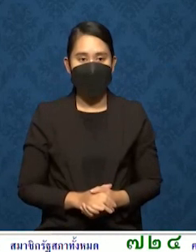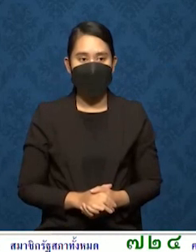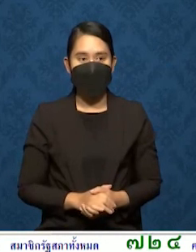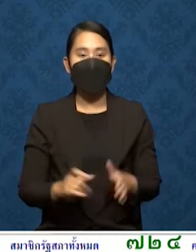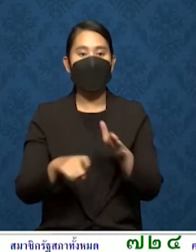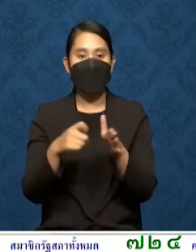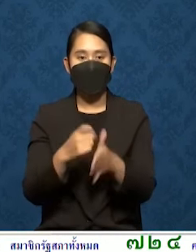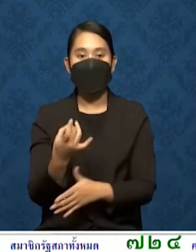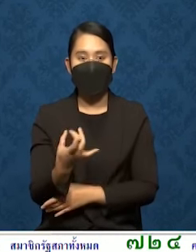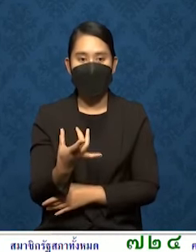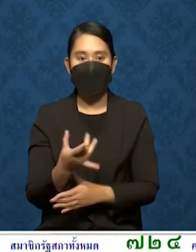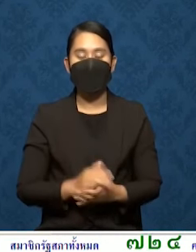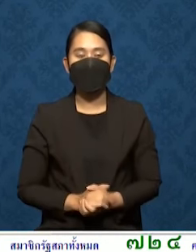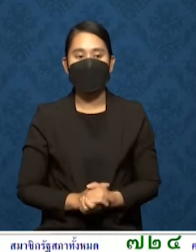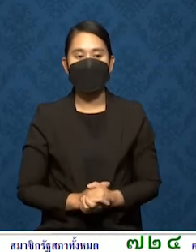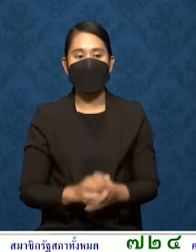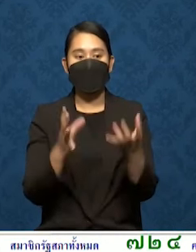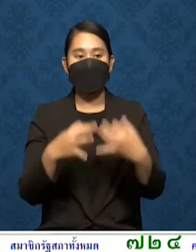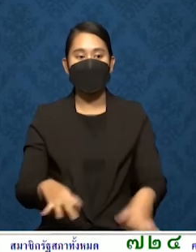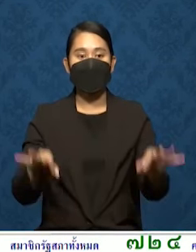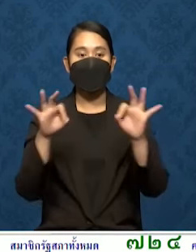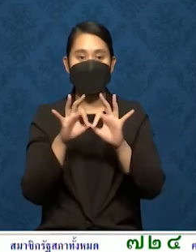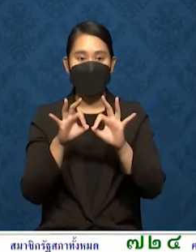ขอะไรและที่สำคัญอีกอย่างหนึ่งคือว่า